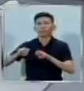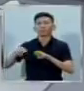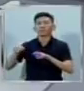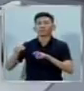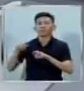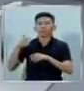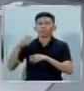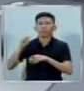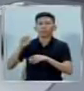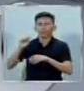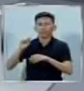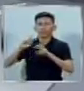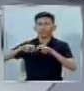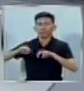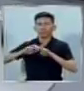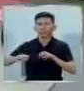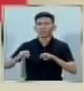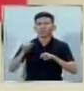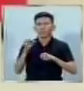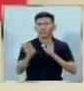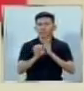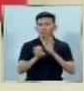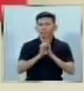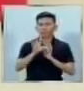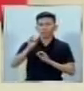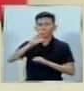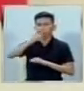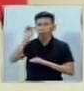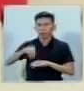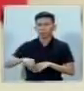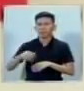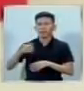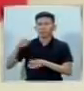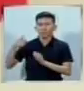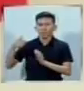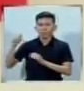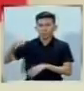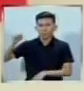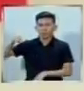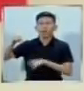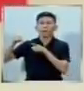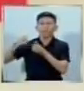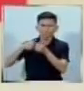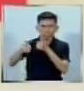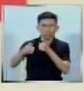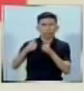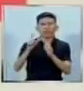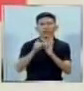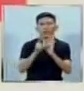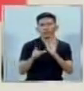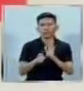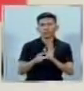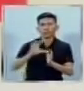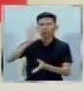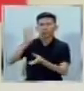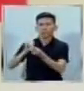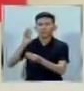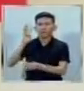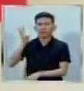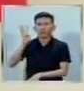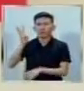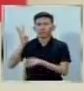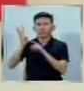isang batas kung boboto ng 50% plus 1 ang Senado. Sa kumpletong bilang na 24 senators, 13 votes ang